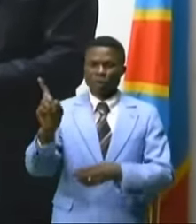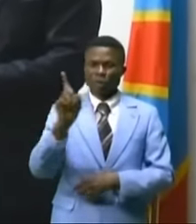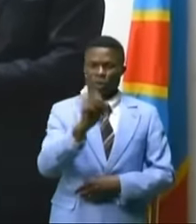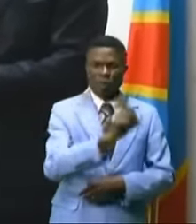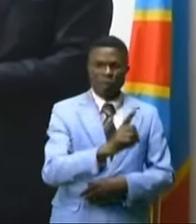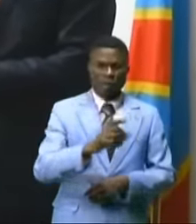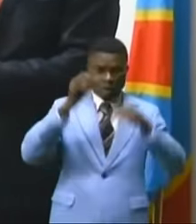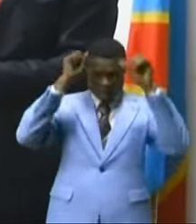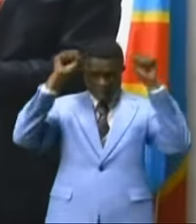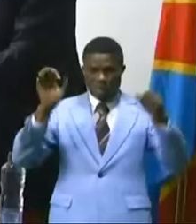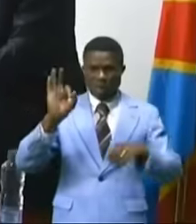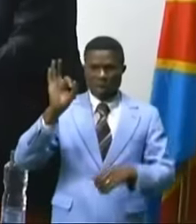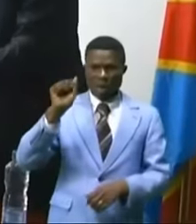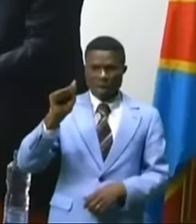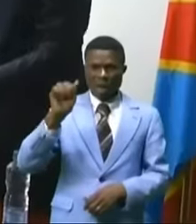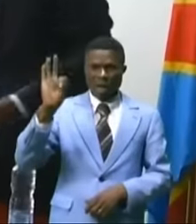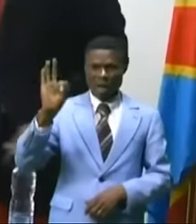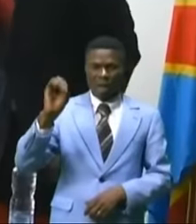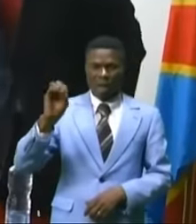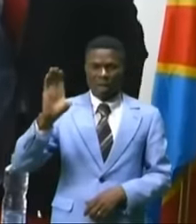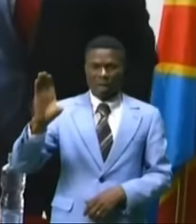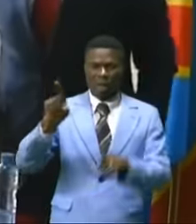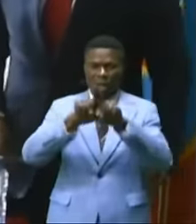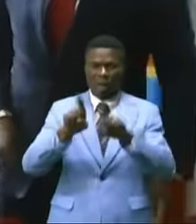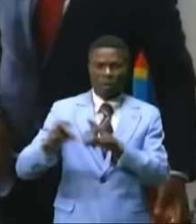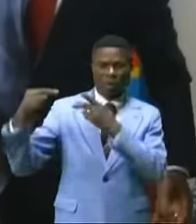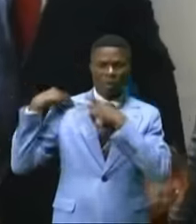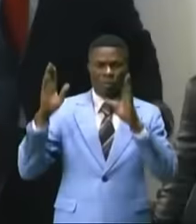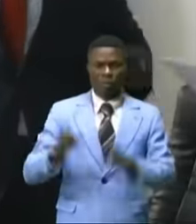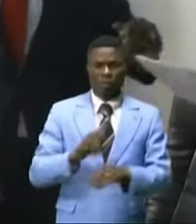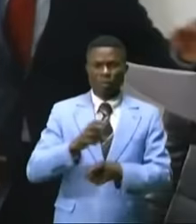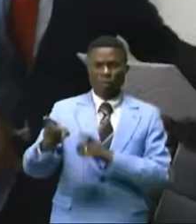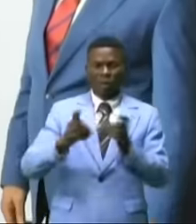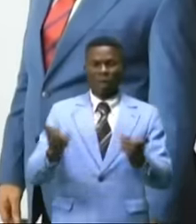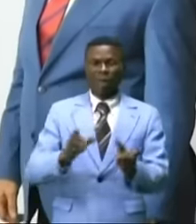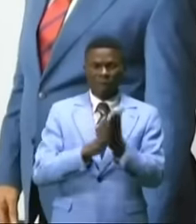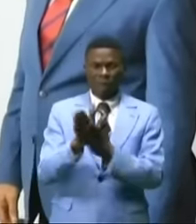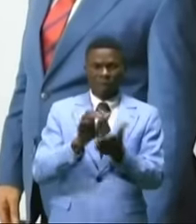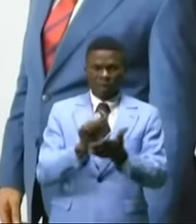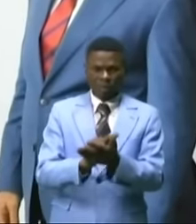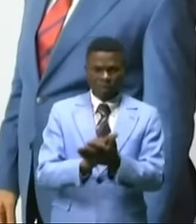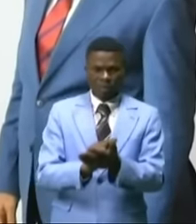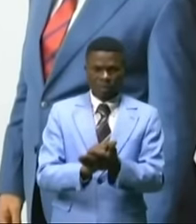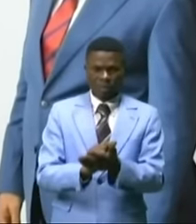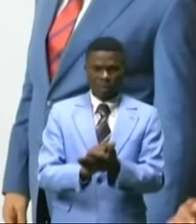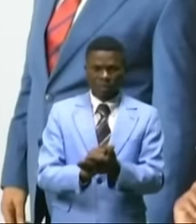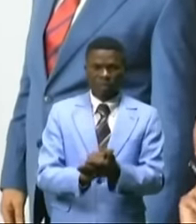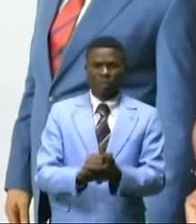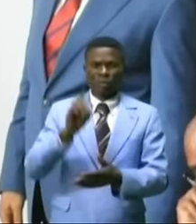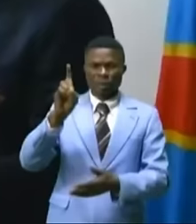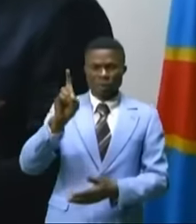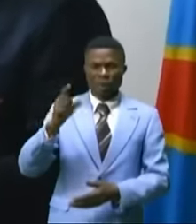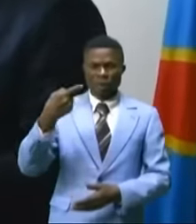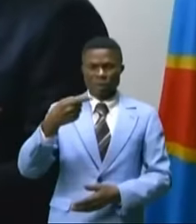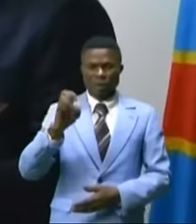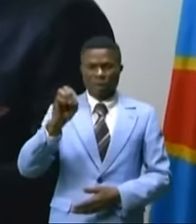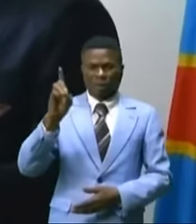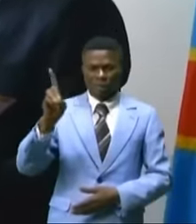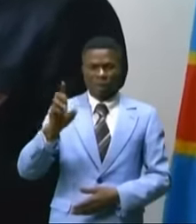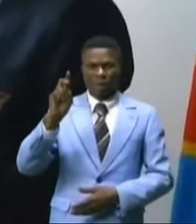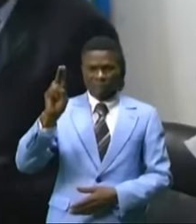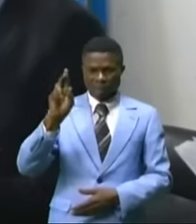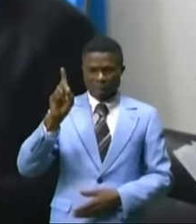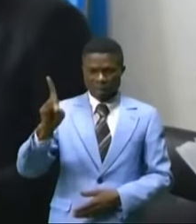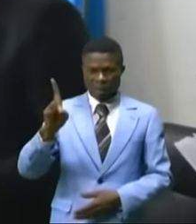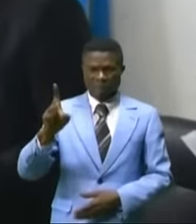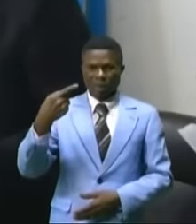de la FEC Boutembo Lubero ainsi qu'aux responsables des administrations concernées, dont la DGDA, la DGRAD,